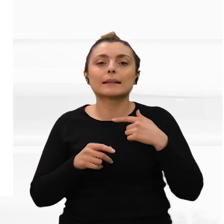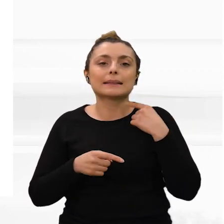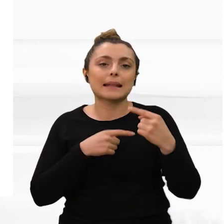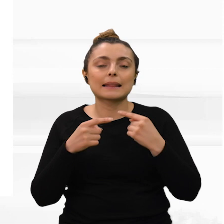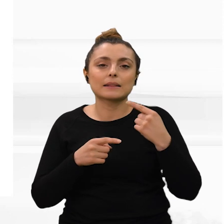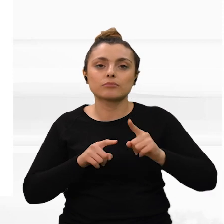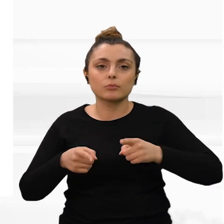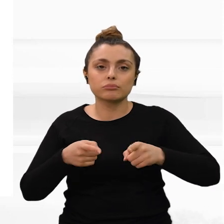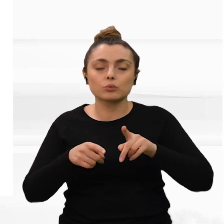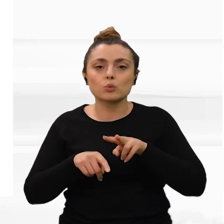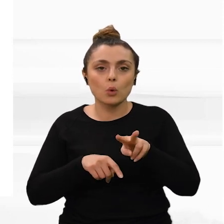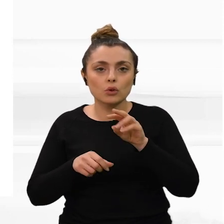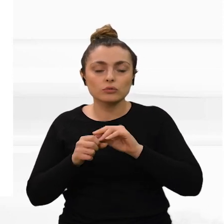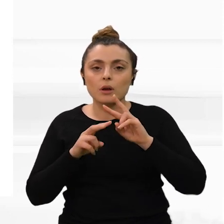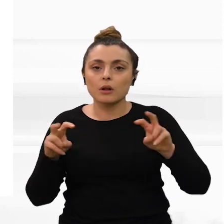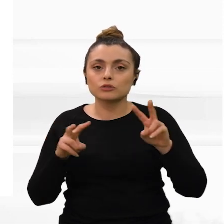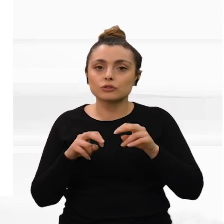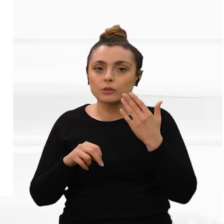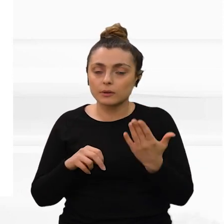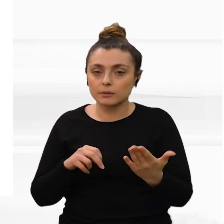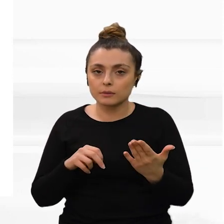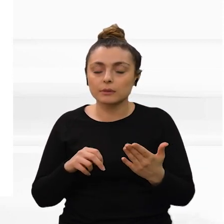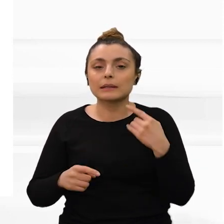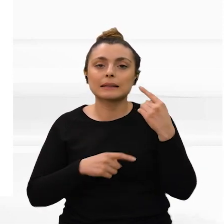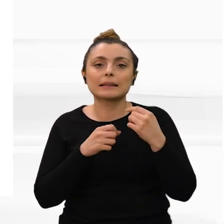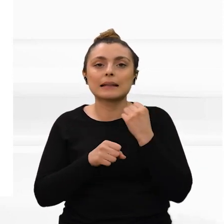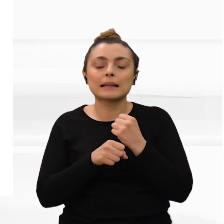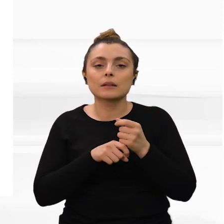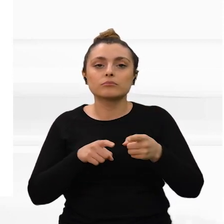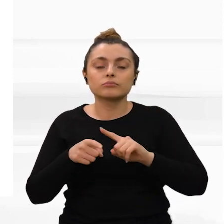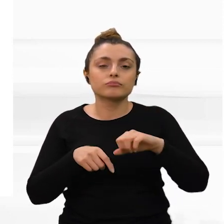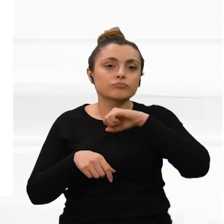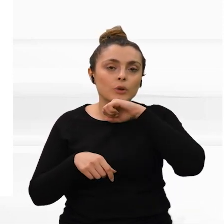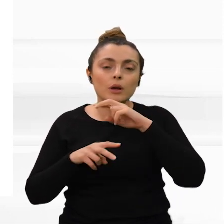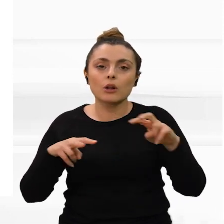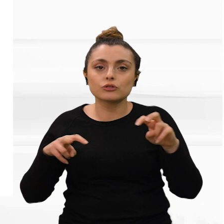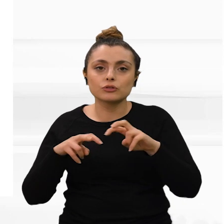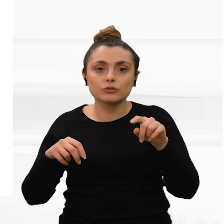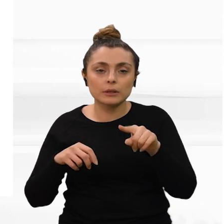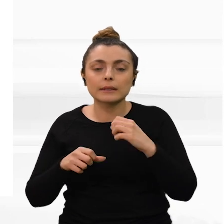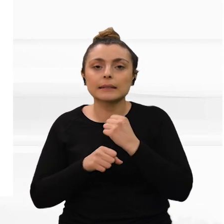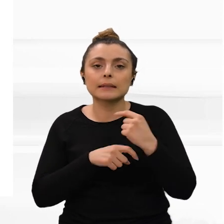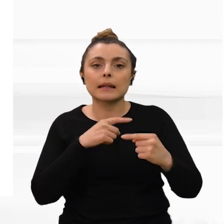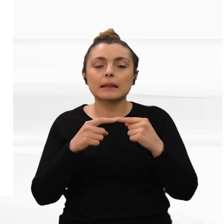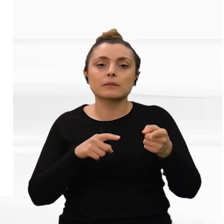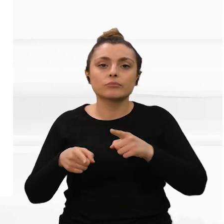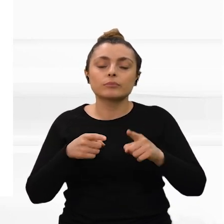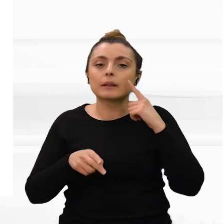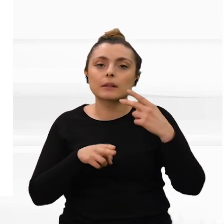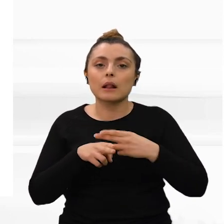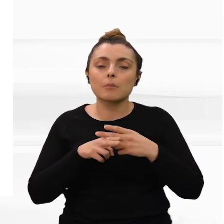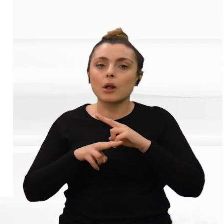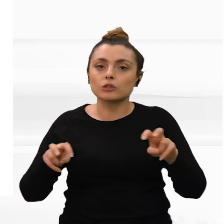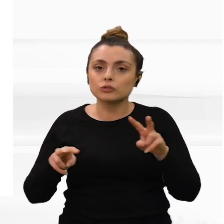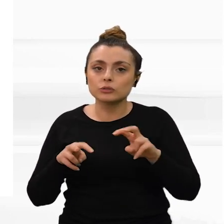genetik teknikler yoluyla araştıran genetik teknikler sayesinde araştıran genetik teknikler